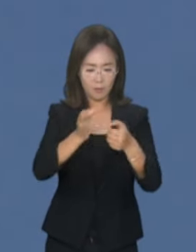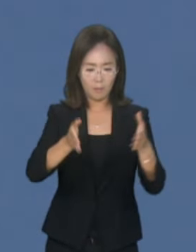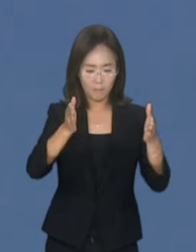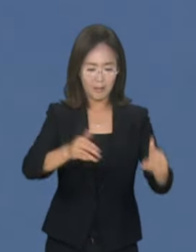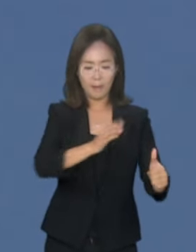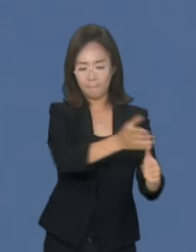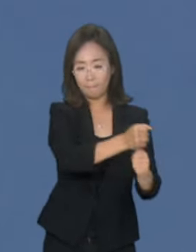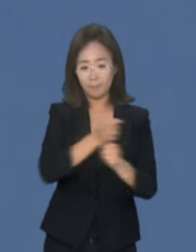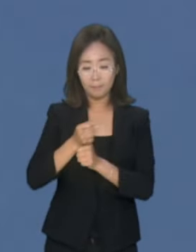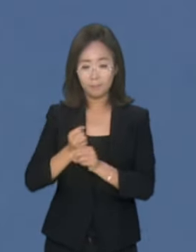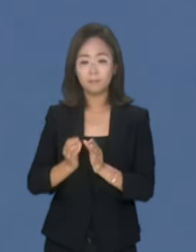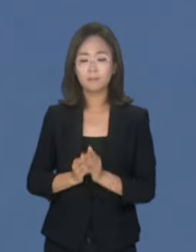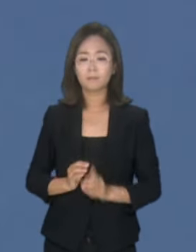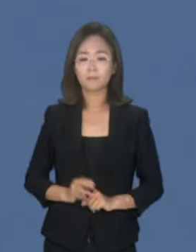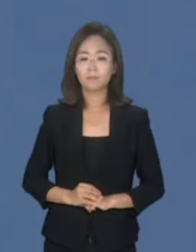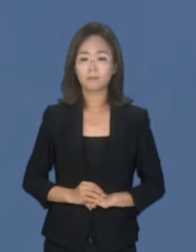신병을 확보했습니다